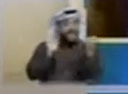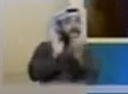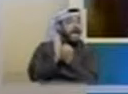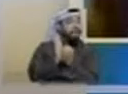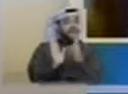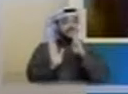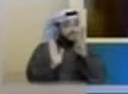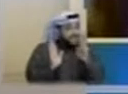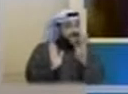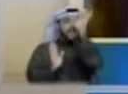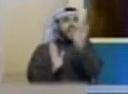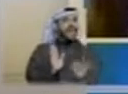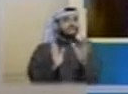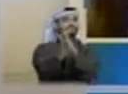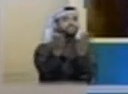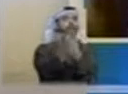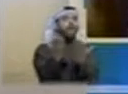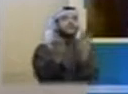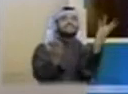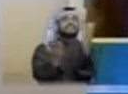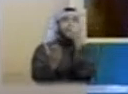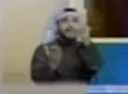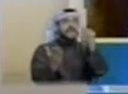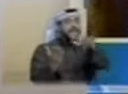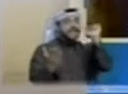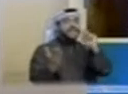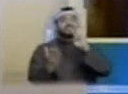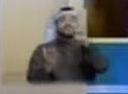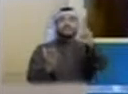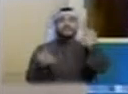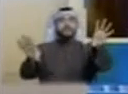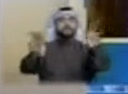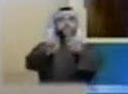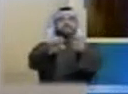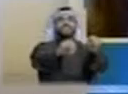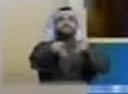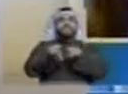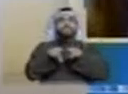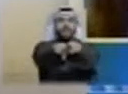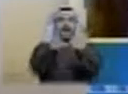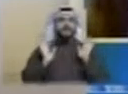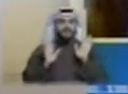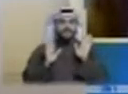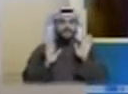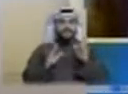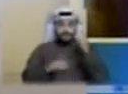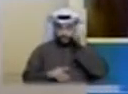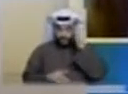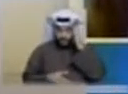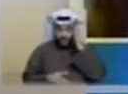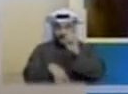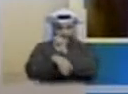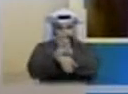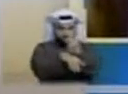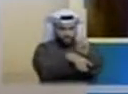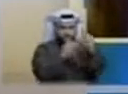تماما شنو هي الإجراءات اللي راح تقوم بها وزارة الداخلية، بحكم أنهم لهم اتصال مباشر مع الرعايا دولهم، ثم